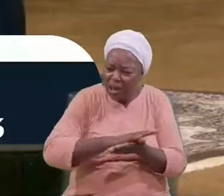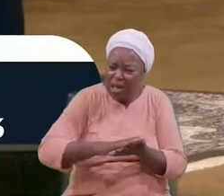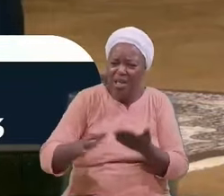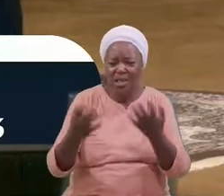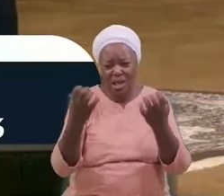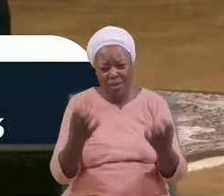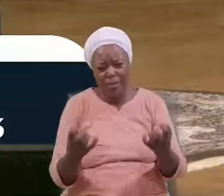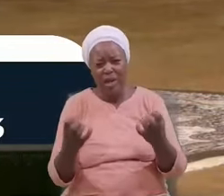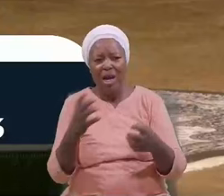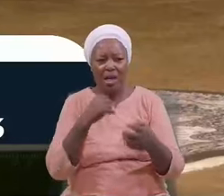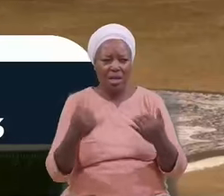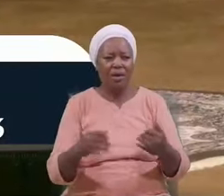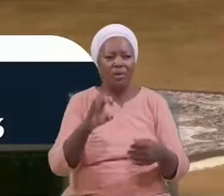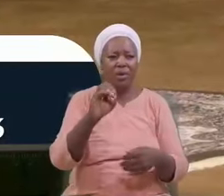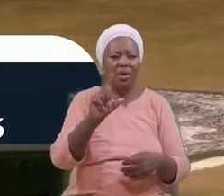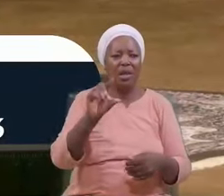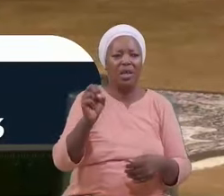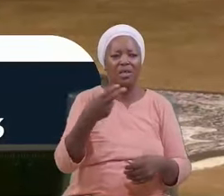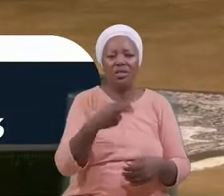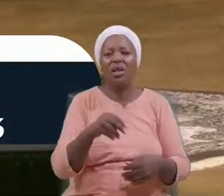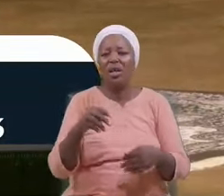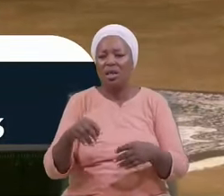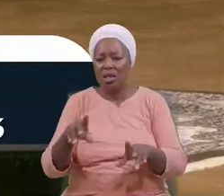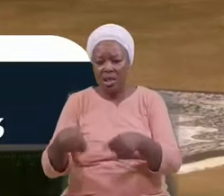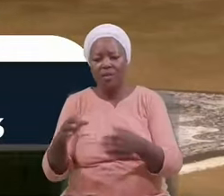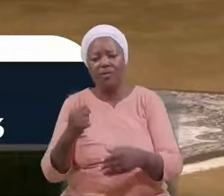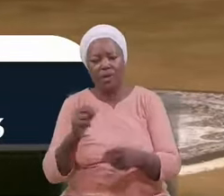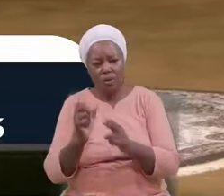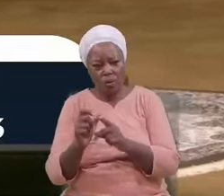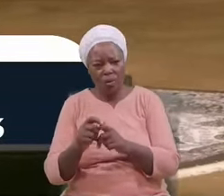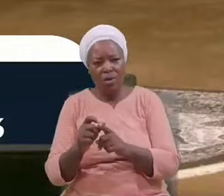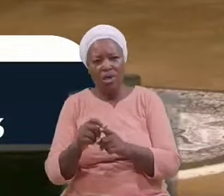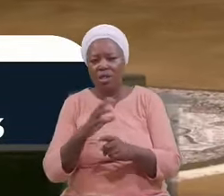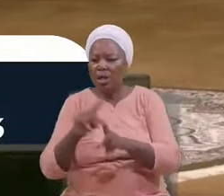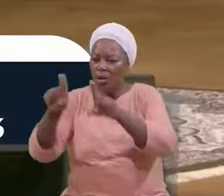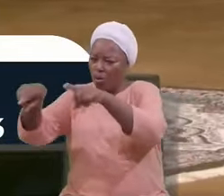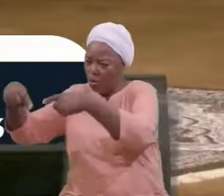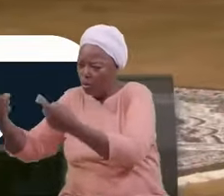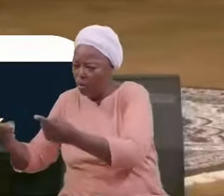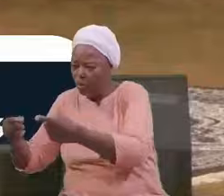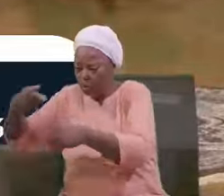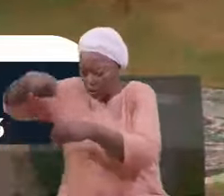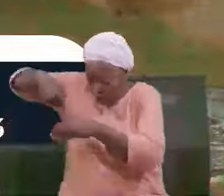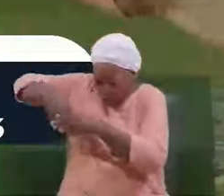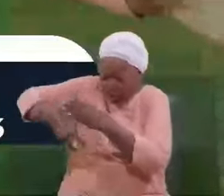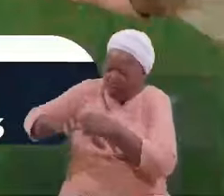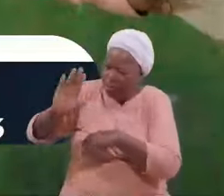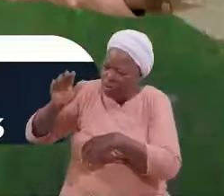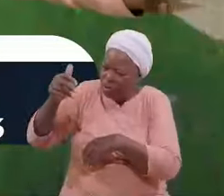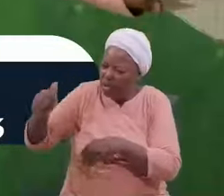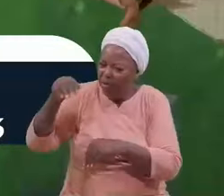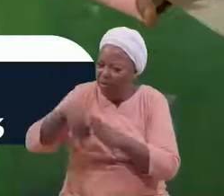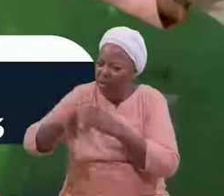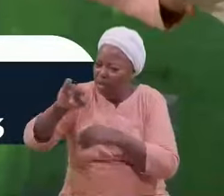donné la parole. Va lui dire, va te plonger 7 fois dans le Jourdain